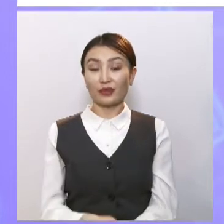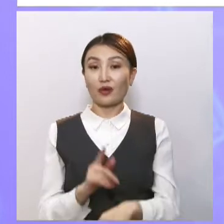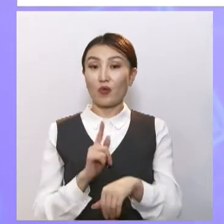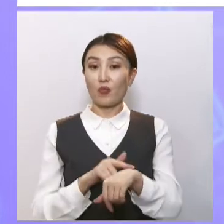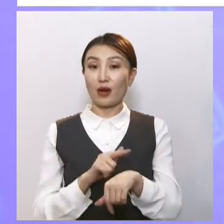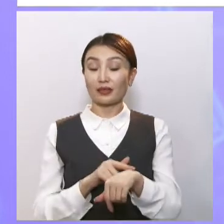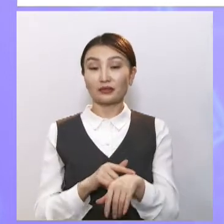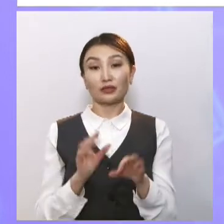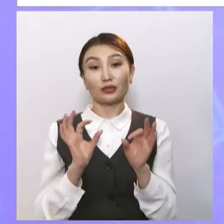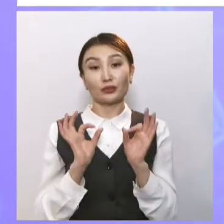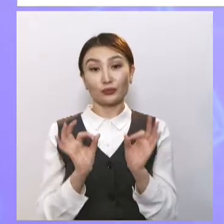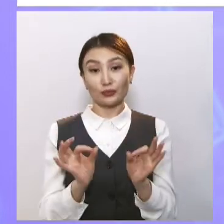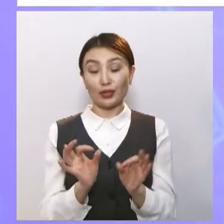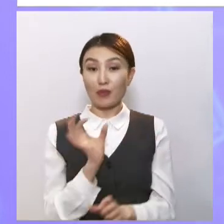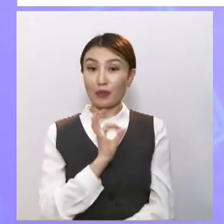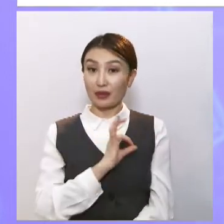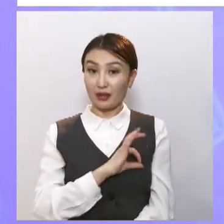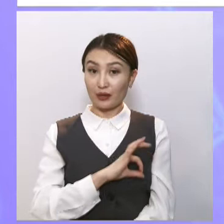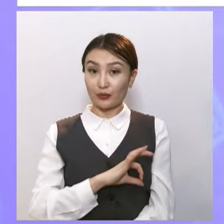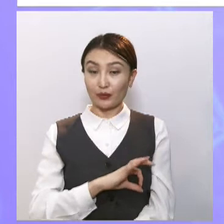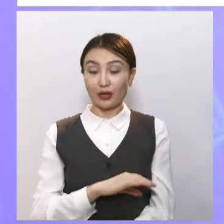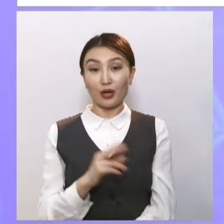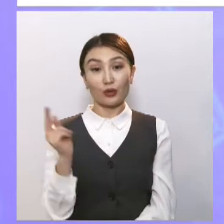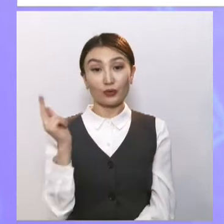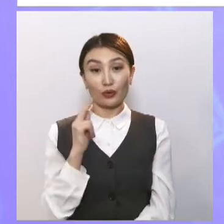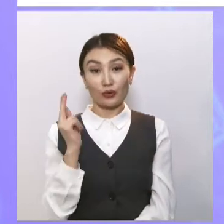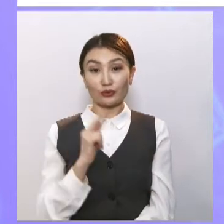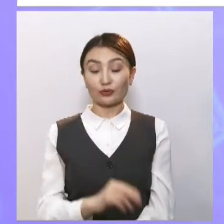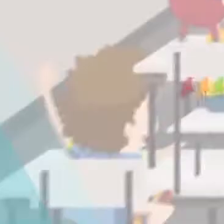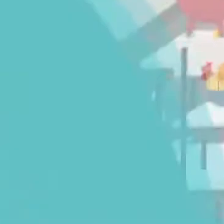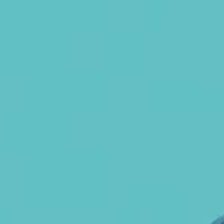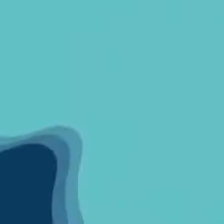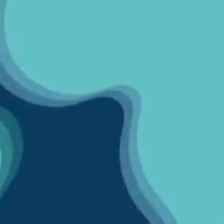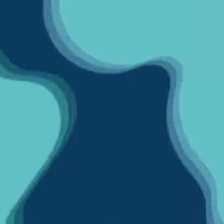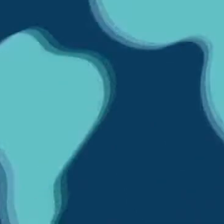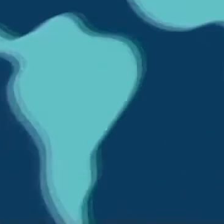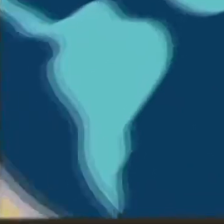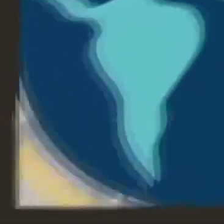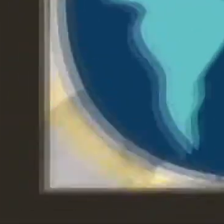Убакытты туура пайдаланууга үйрөнөсүңөр.